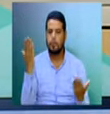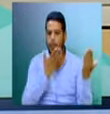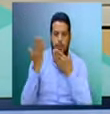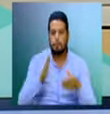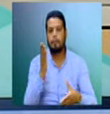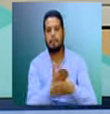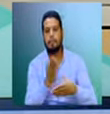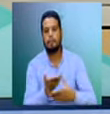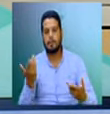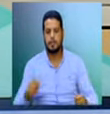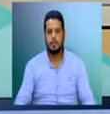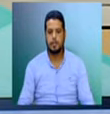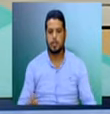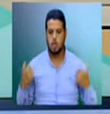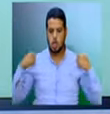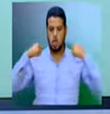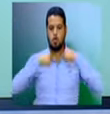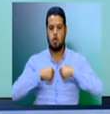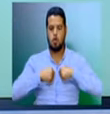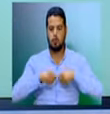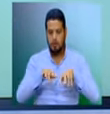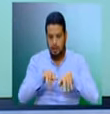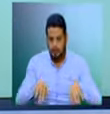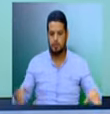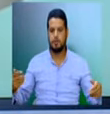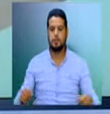بما يحقق طموح حقيبة إلكترونية تعوض